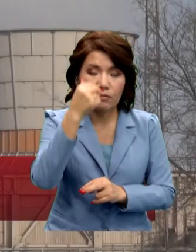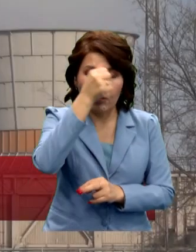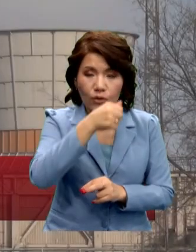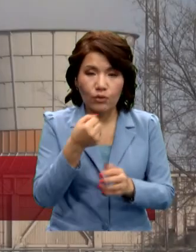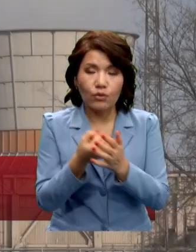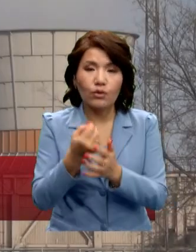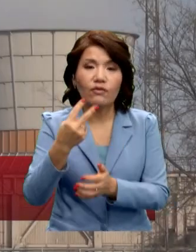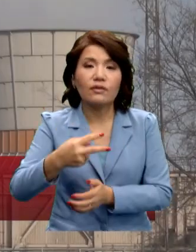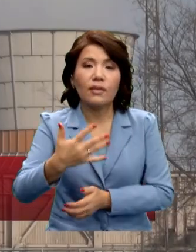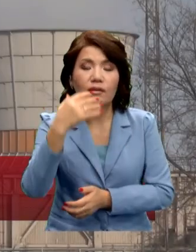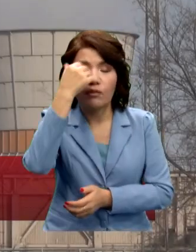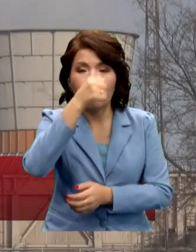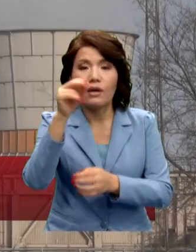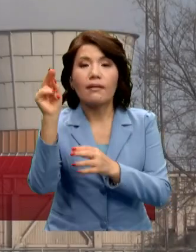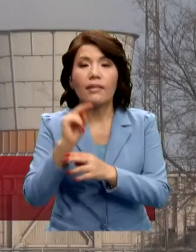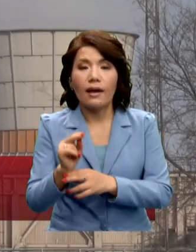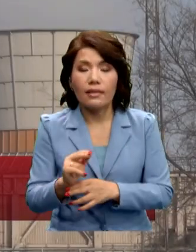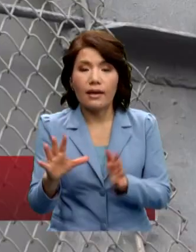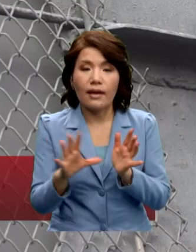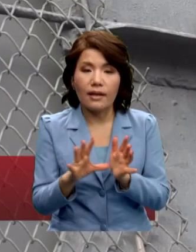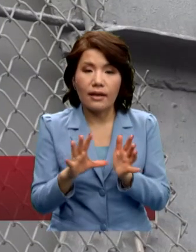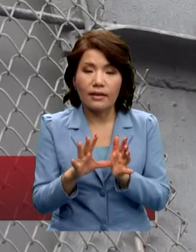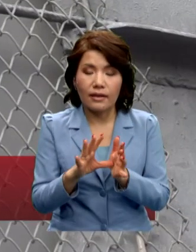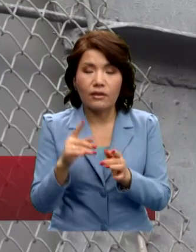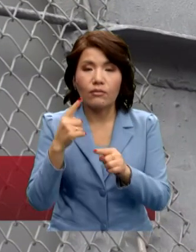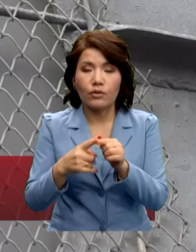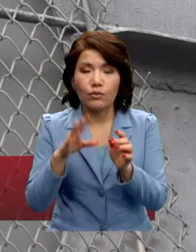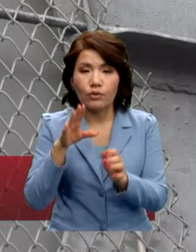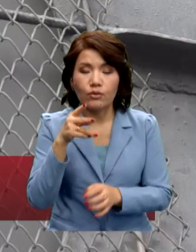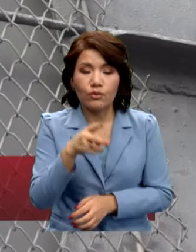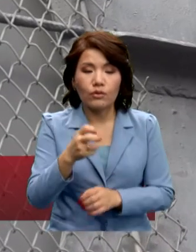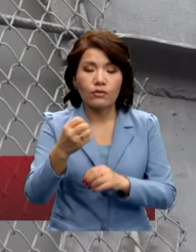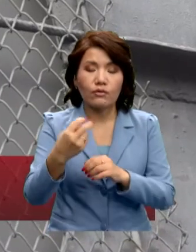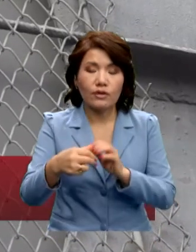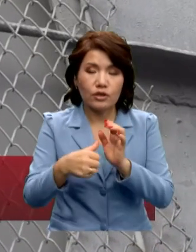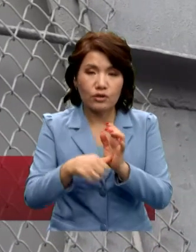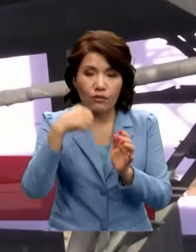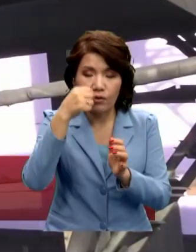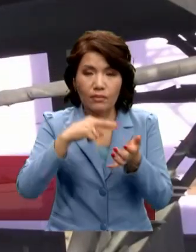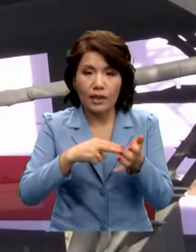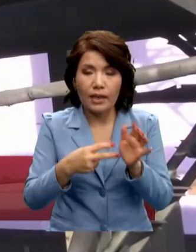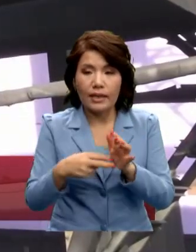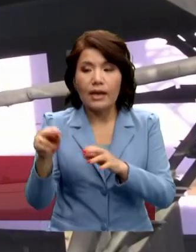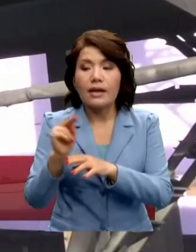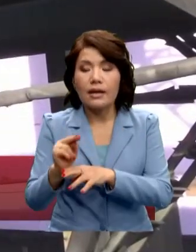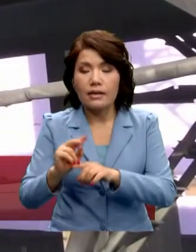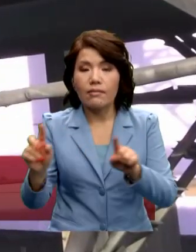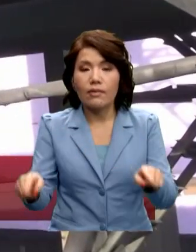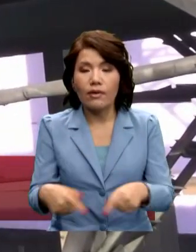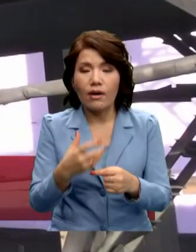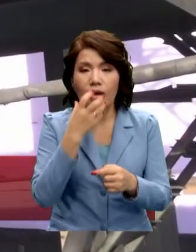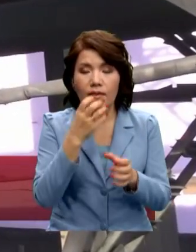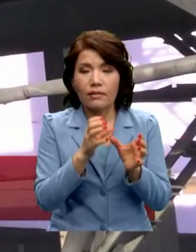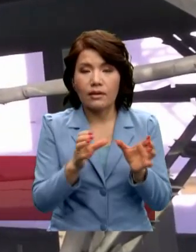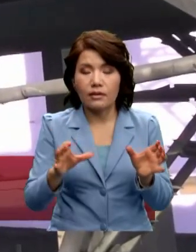2025 года будет модернизирована электрическая часть. До декабря 2026 года планируется реконструировать отопительный